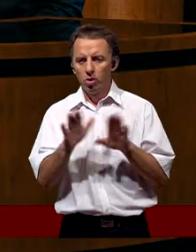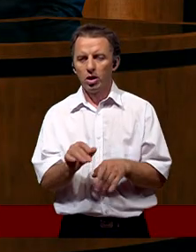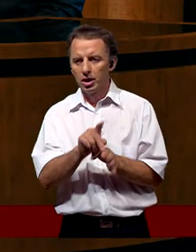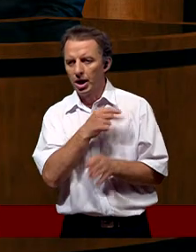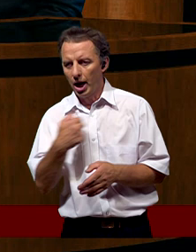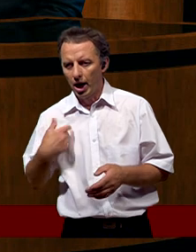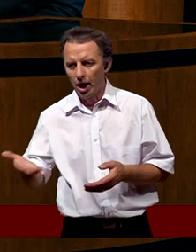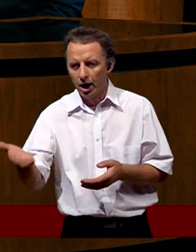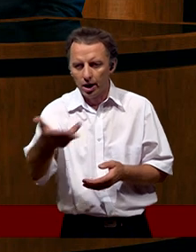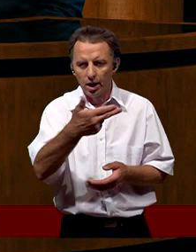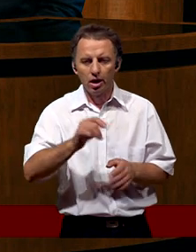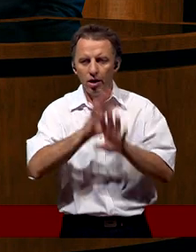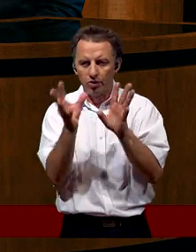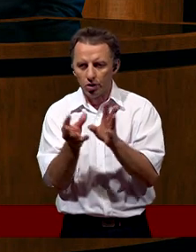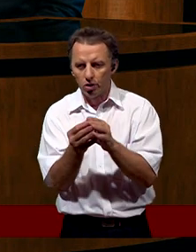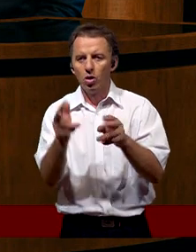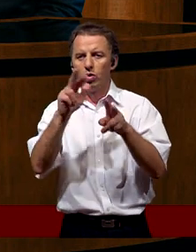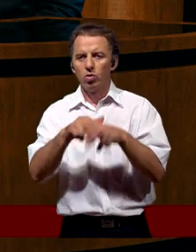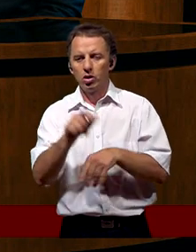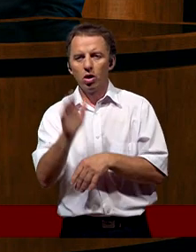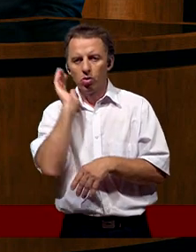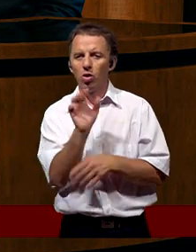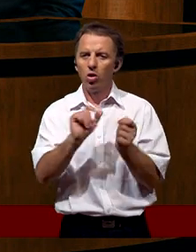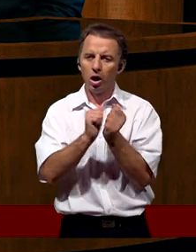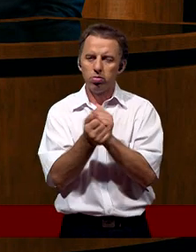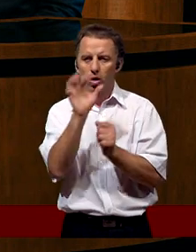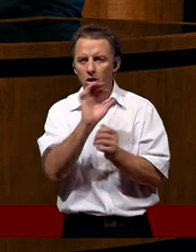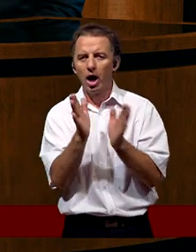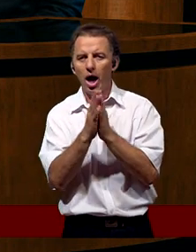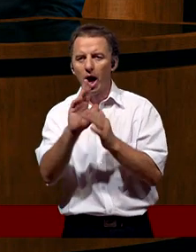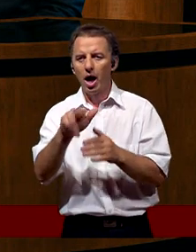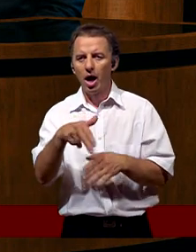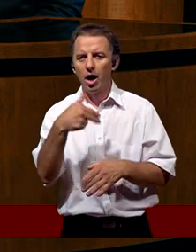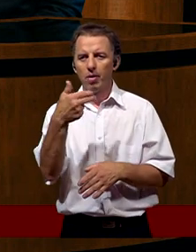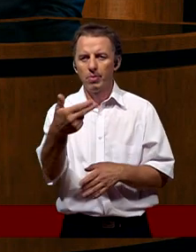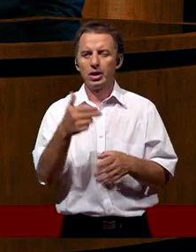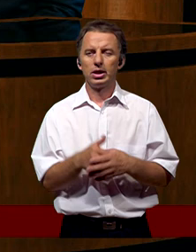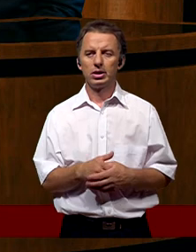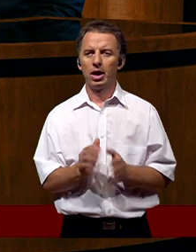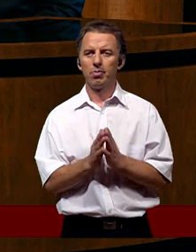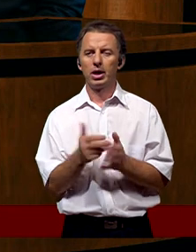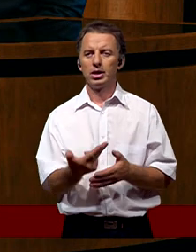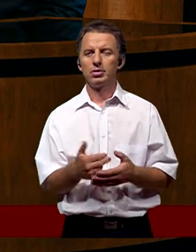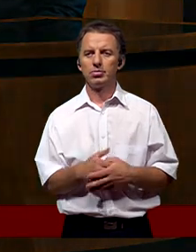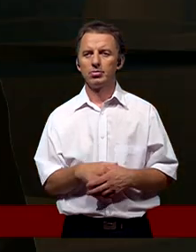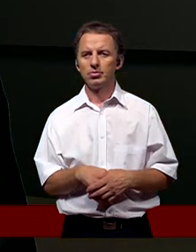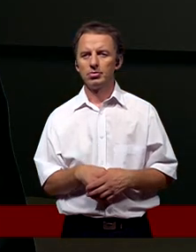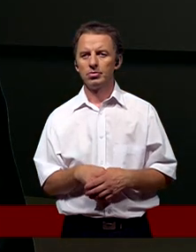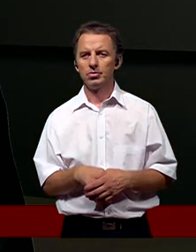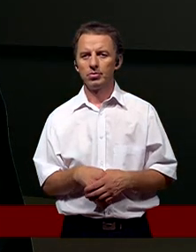błogosławieństwem dla nas i dla wszystkich, którzy to studium słuchają lub oglądają. Amen. Amen.